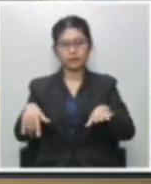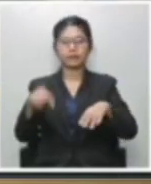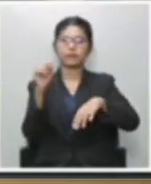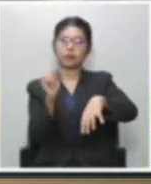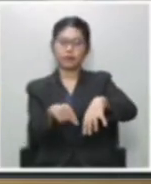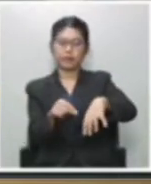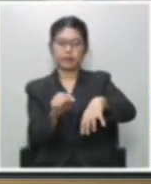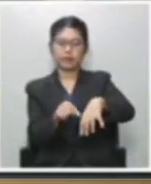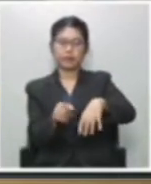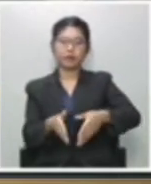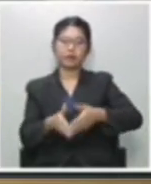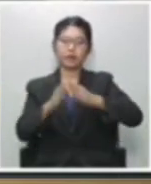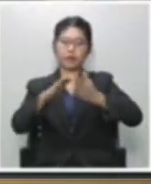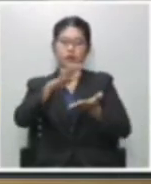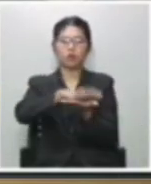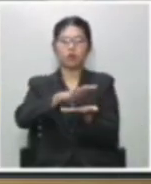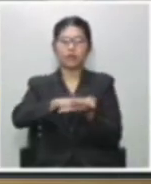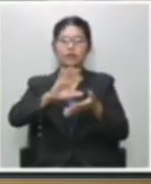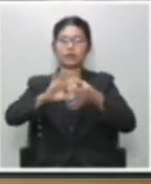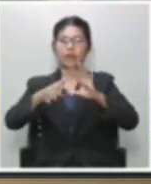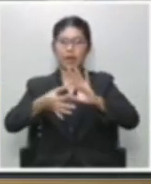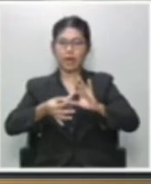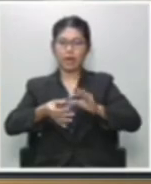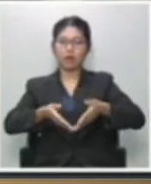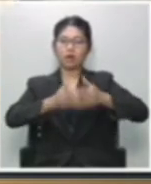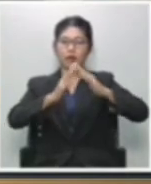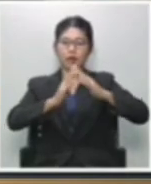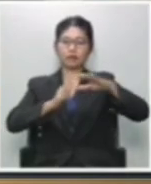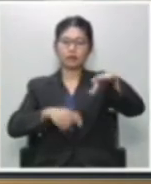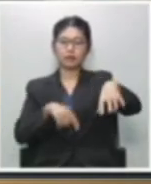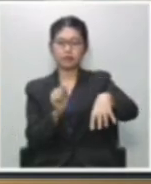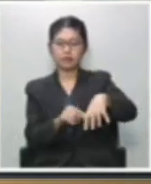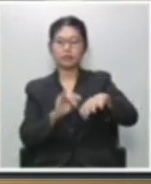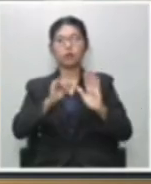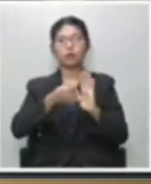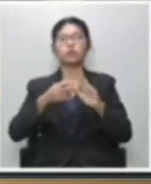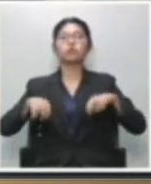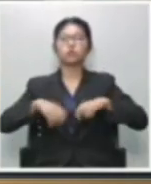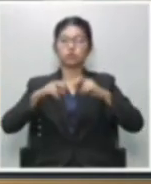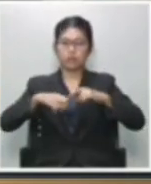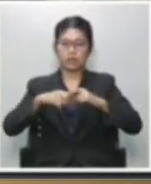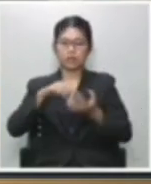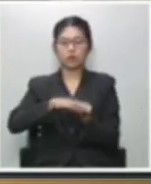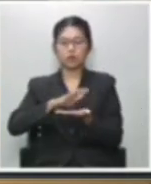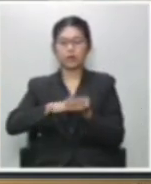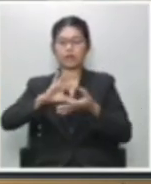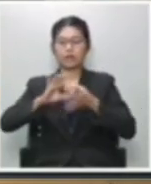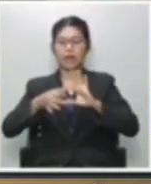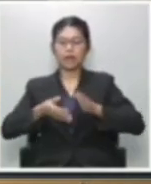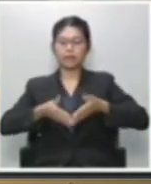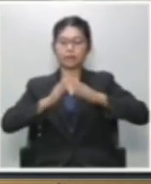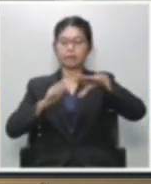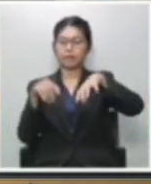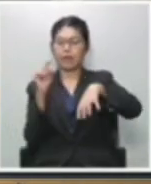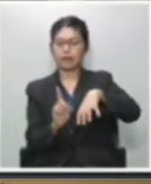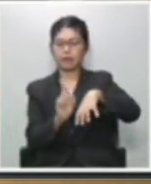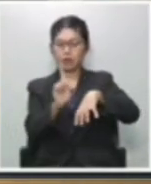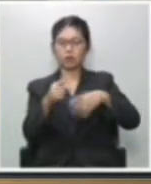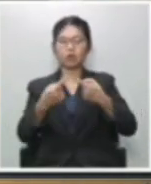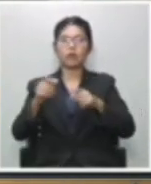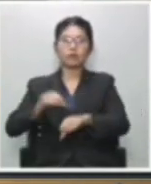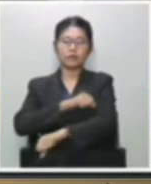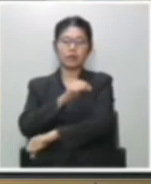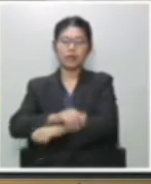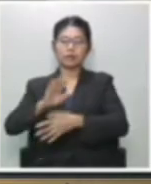งนี้เป็นที่ตั้งของโรงเรียนกีฬาของจังหวัดสุรินทร์นะครับมีโรงเรียนกีฬาอยู่โรงเดียวนะครับแต่ไม่มีสนามกีฬ